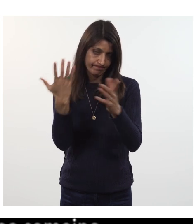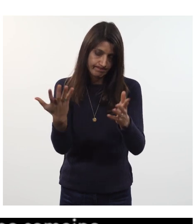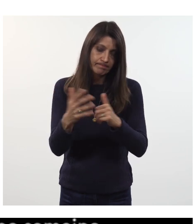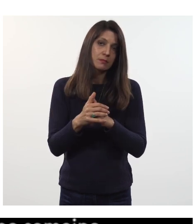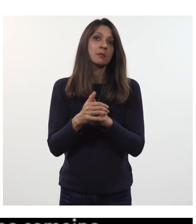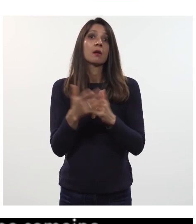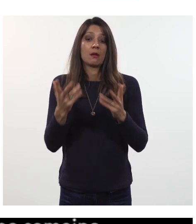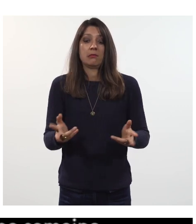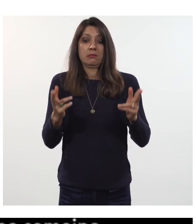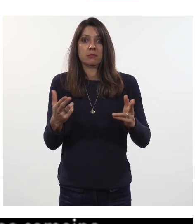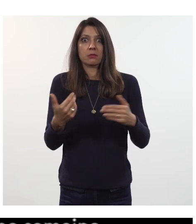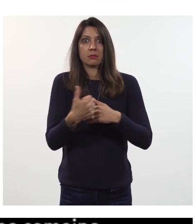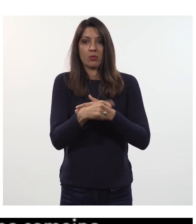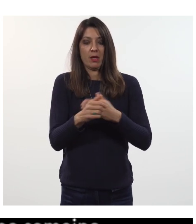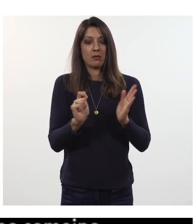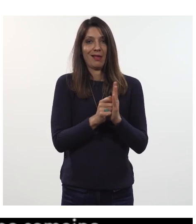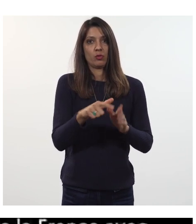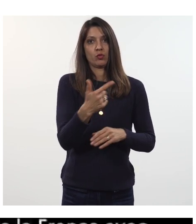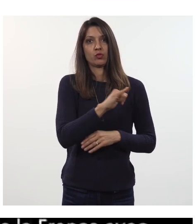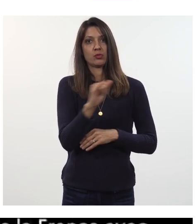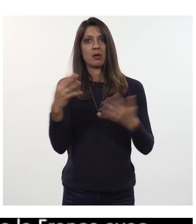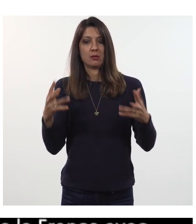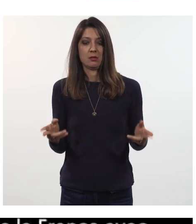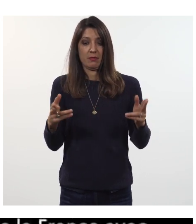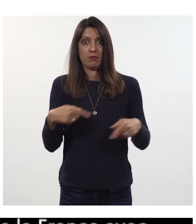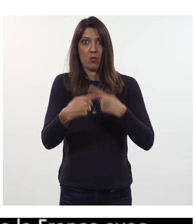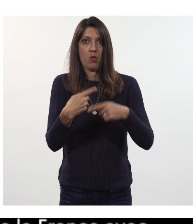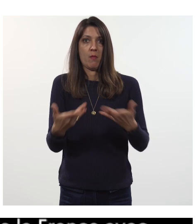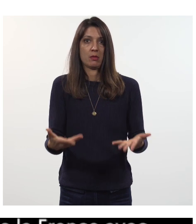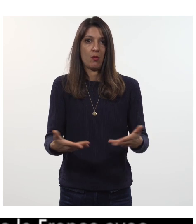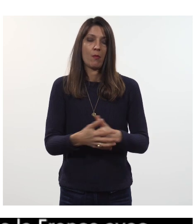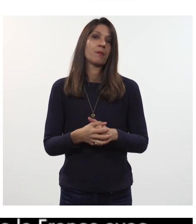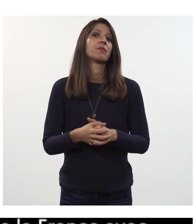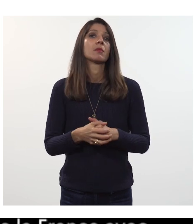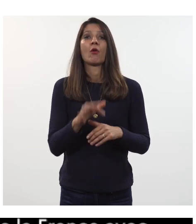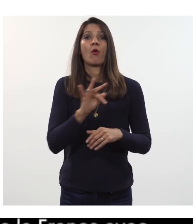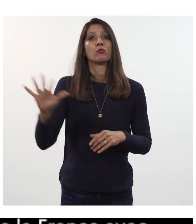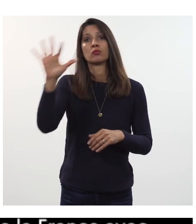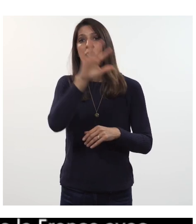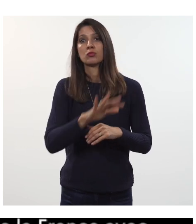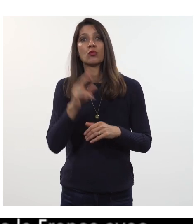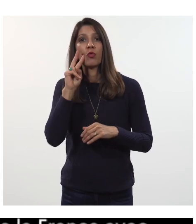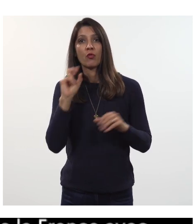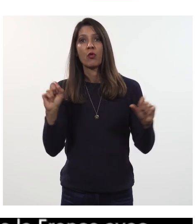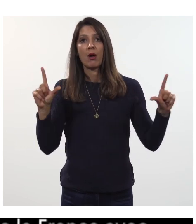est en plein dedans, hein, puisque c'est du 12 au 19 novembre dans toute la France. Là, vous voyez la